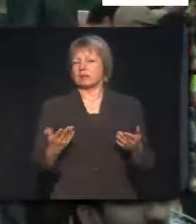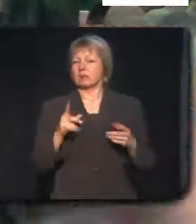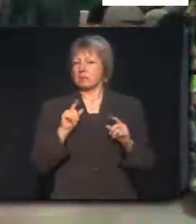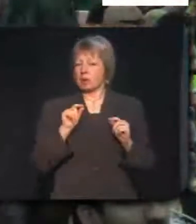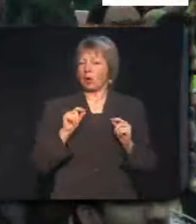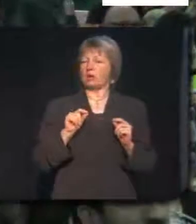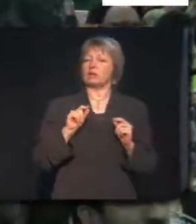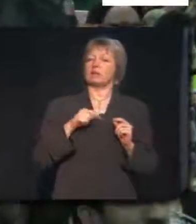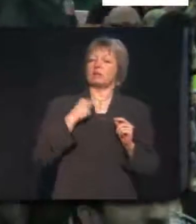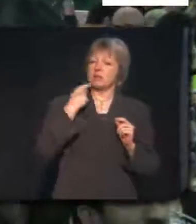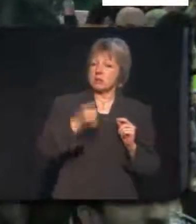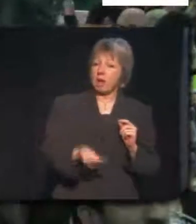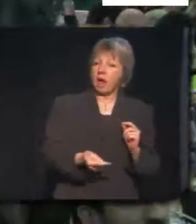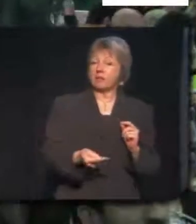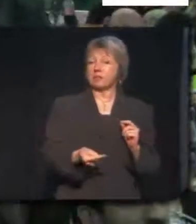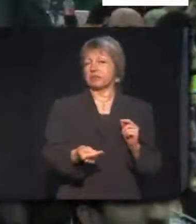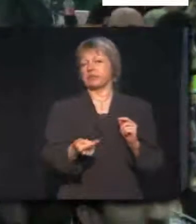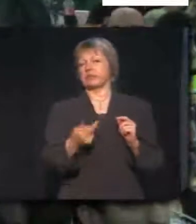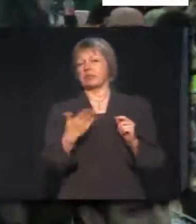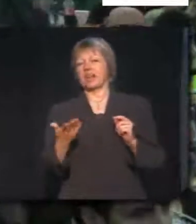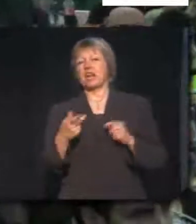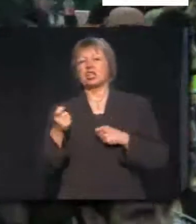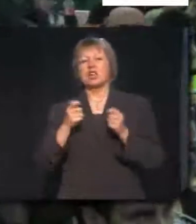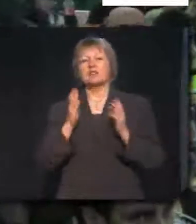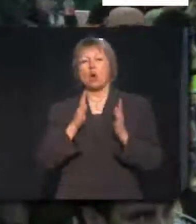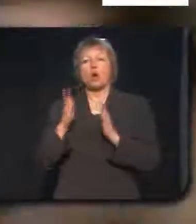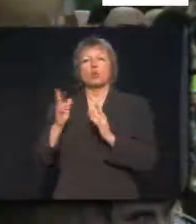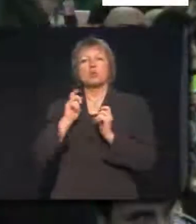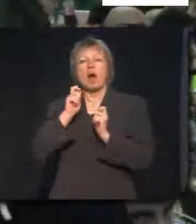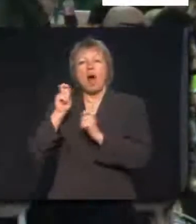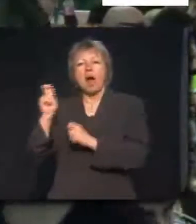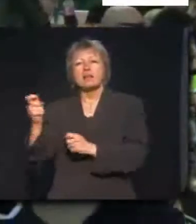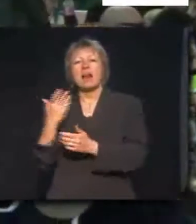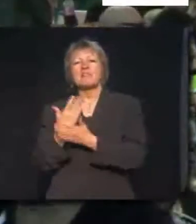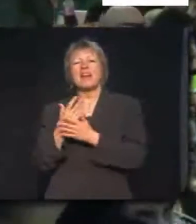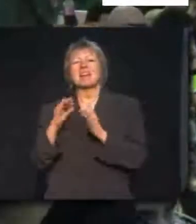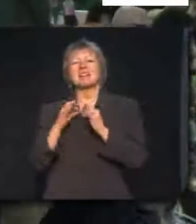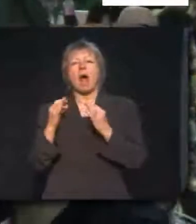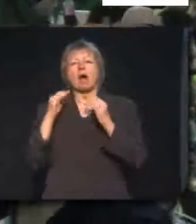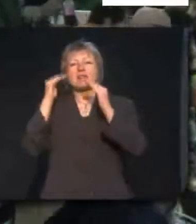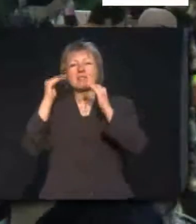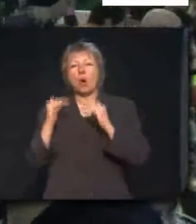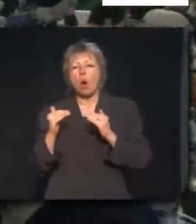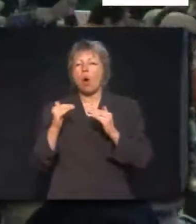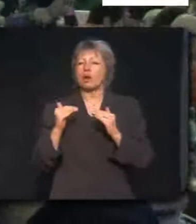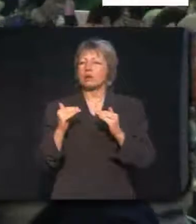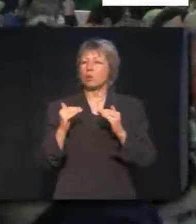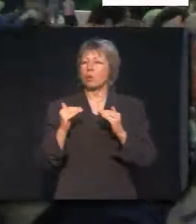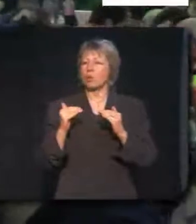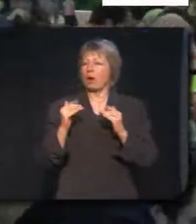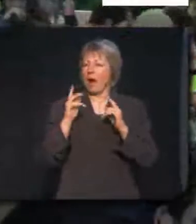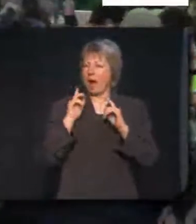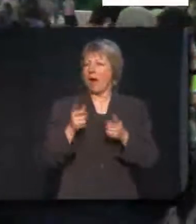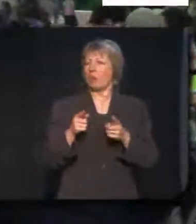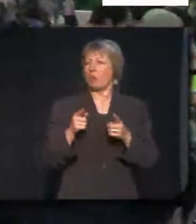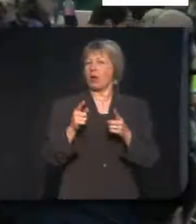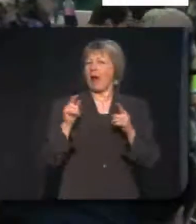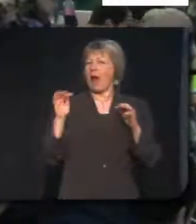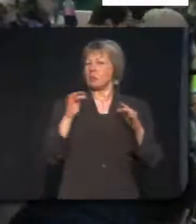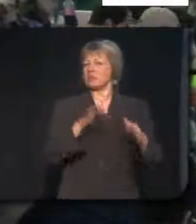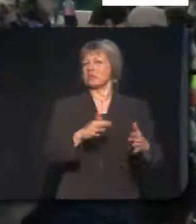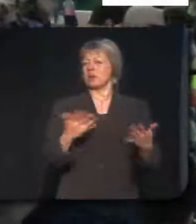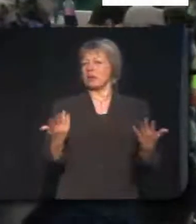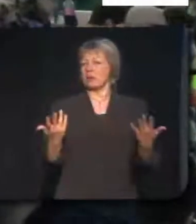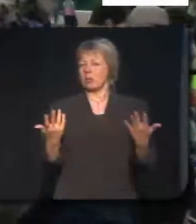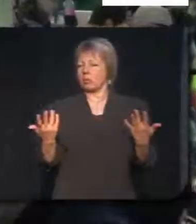dann Geschäftsordnungsanträge auf Änderung der Tagesordnung darauf auswirken würden wir den